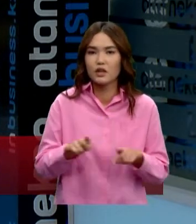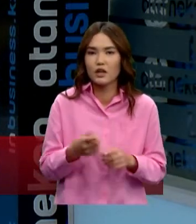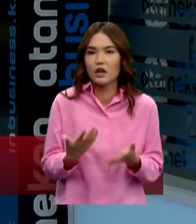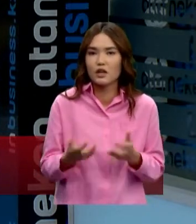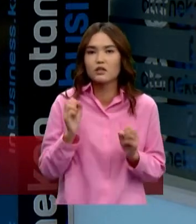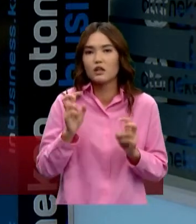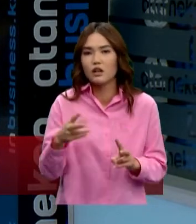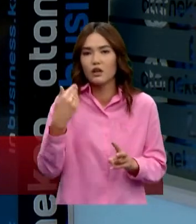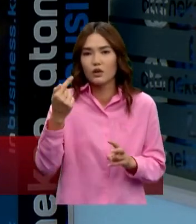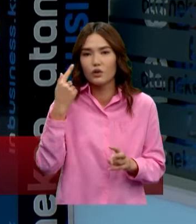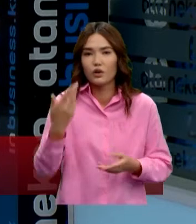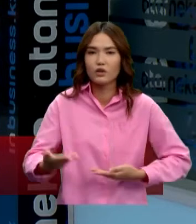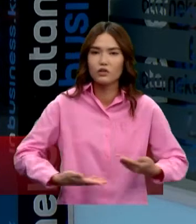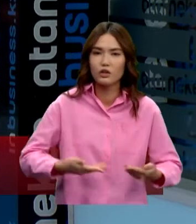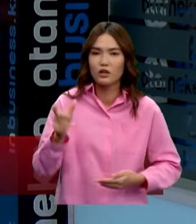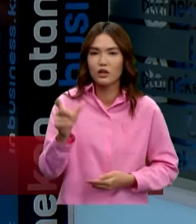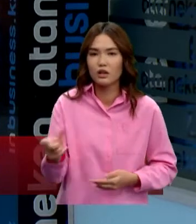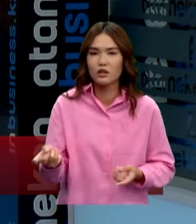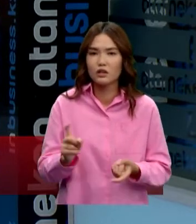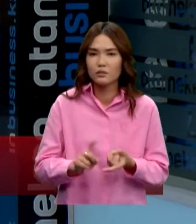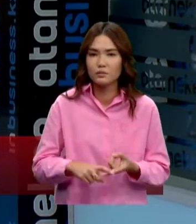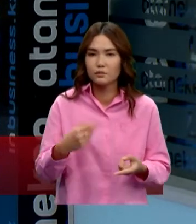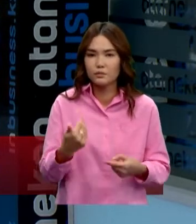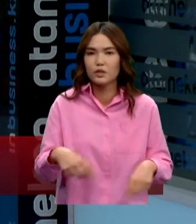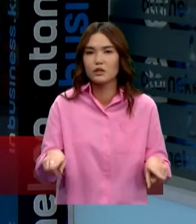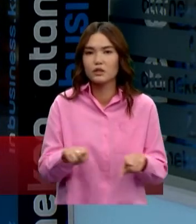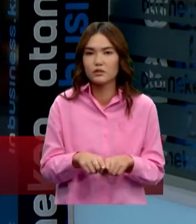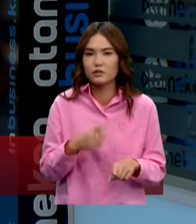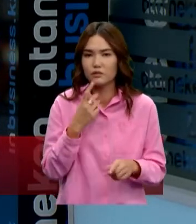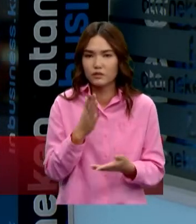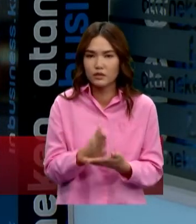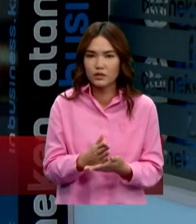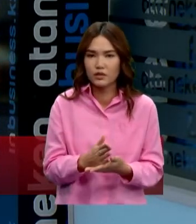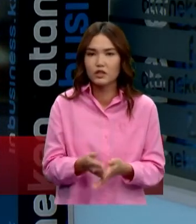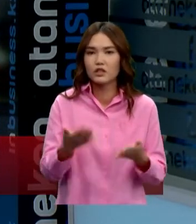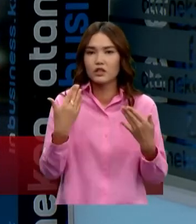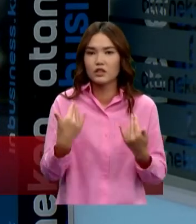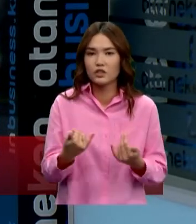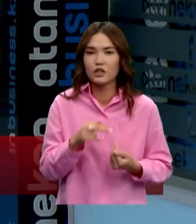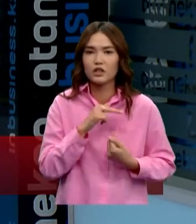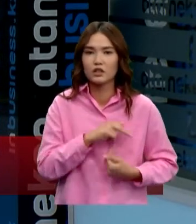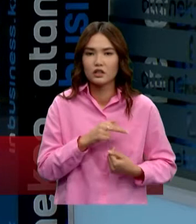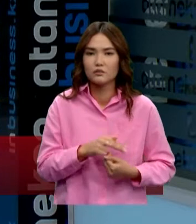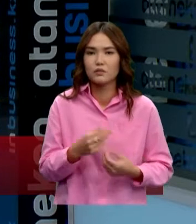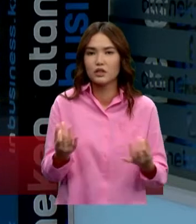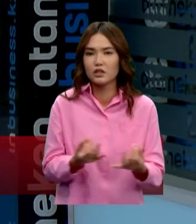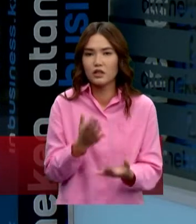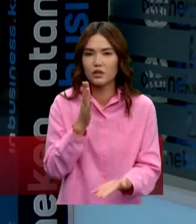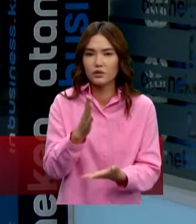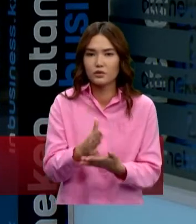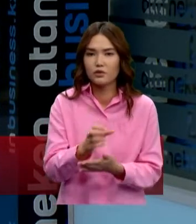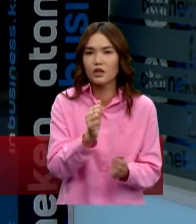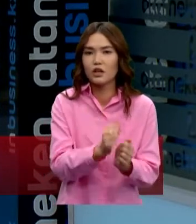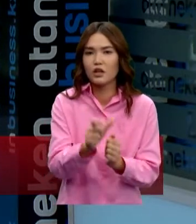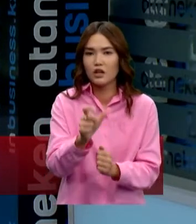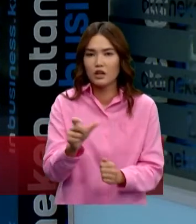қала орталығындағы жаяу адамдарға арналған көпірден өту тіпті қиямет қайым. Инватаксидің қызметіне зәру болған жандар арнай